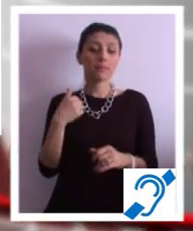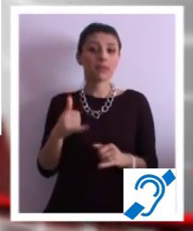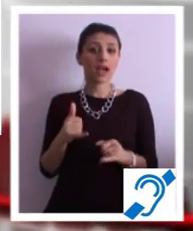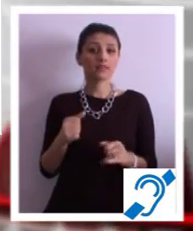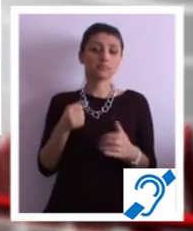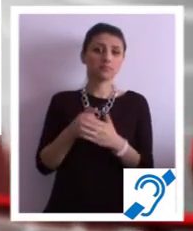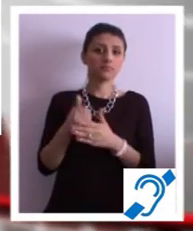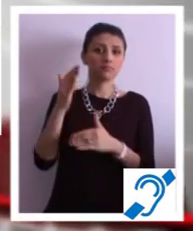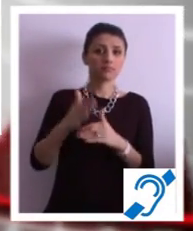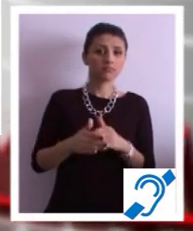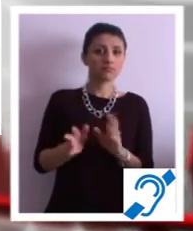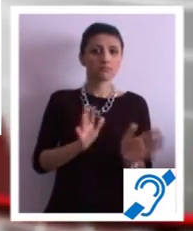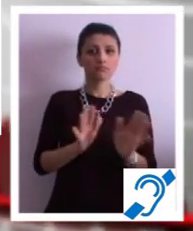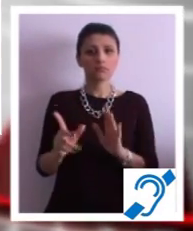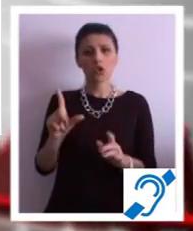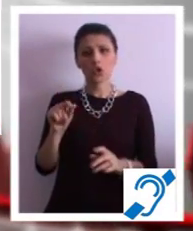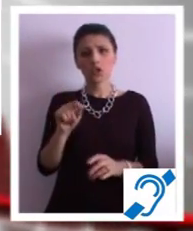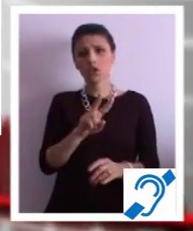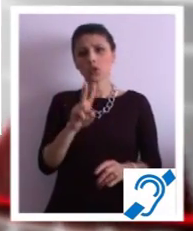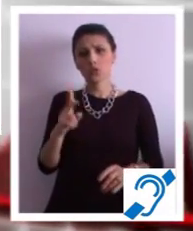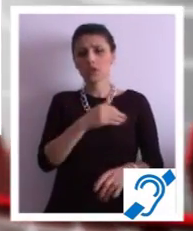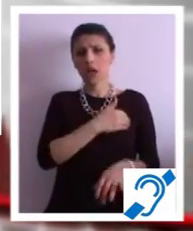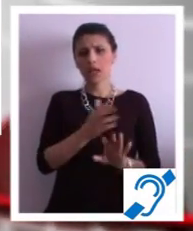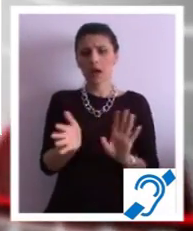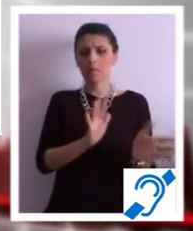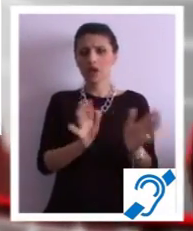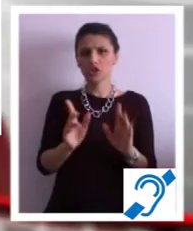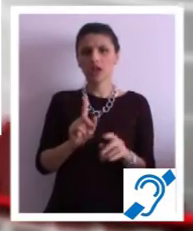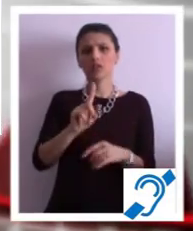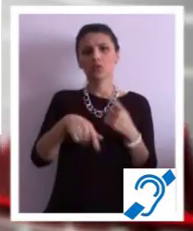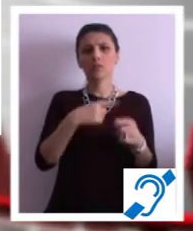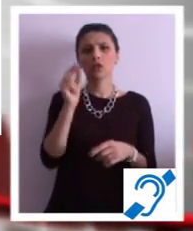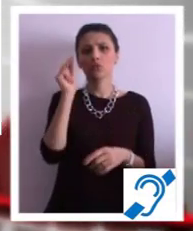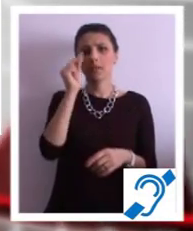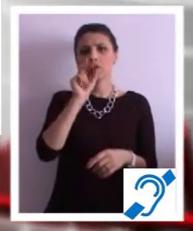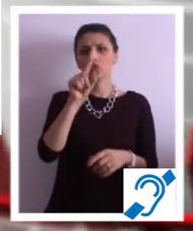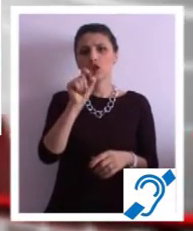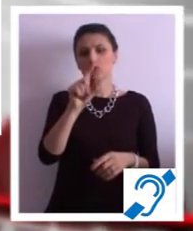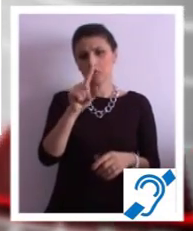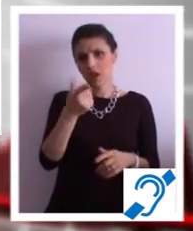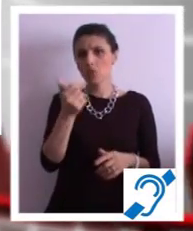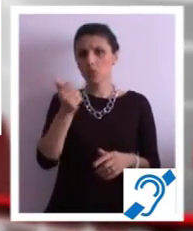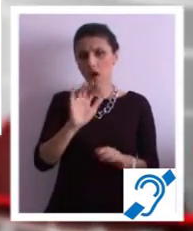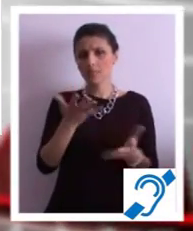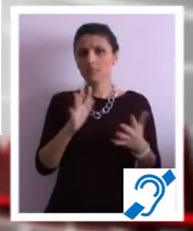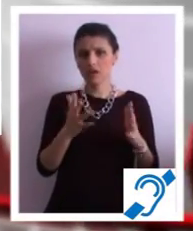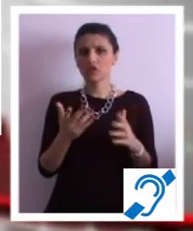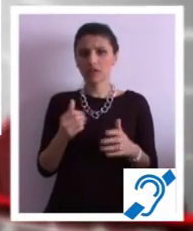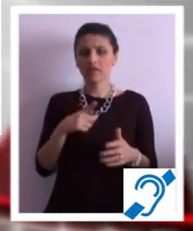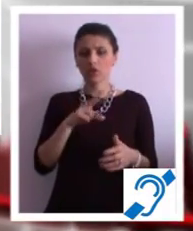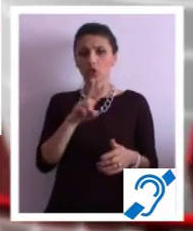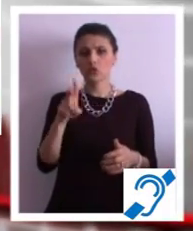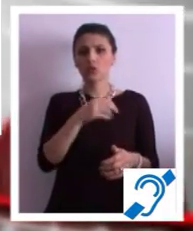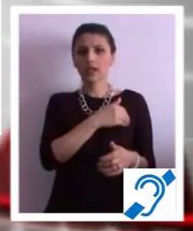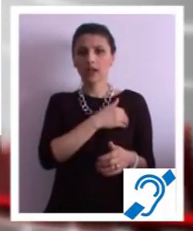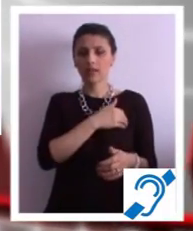termometrului mâine, imediat după orele prânzului, va oscila în intervalul 17-21, poate chiar 22 de